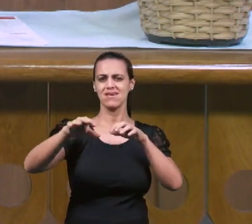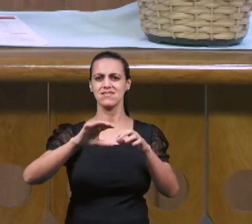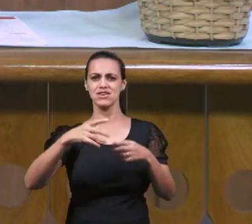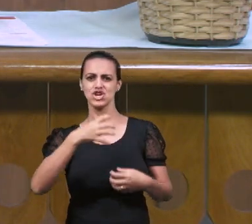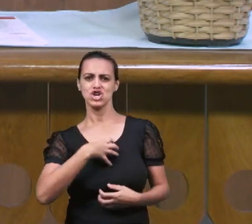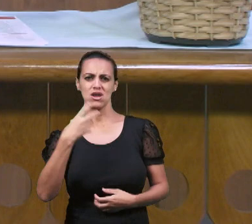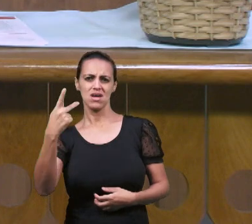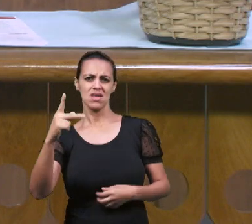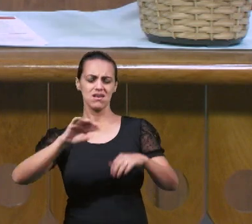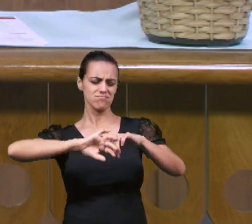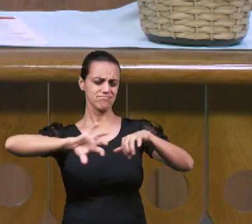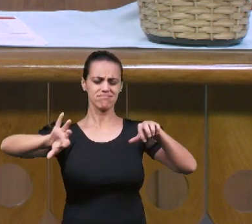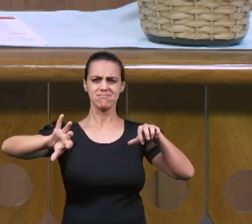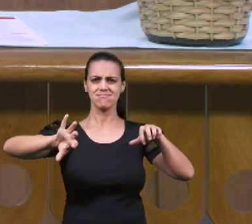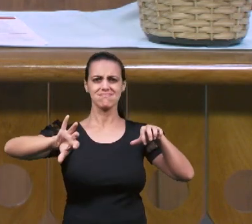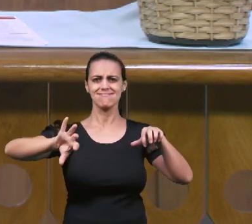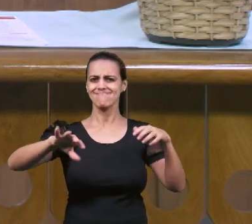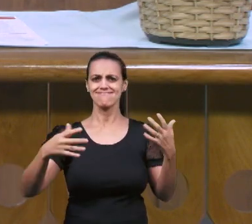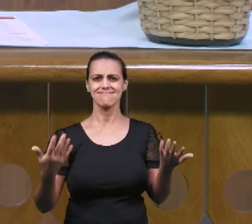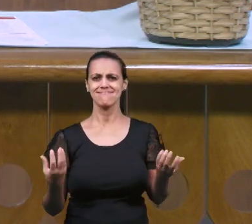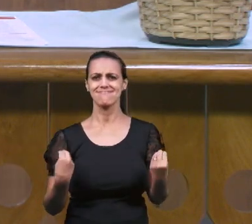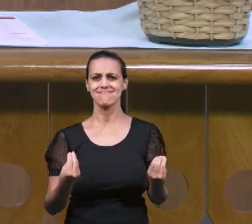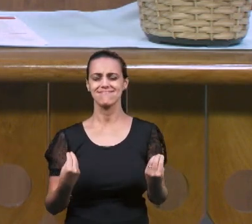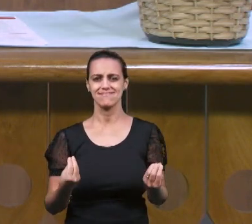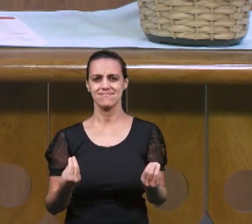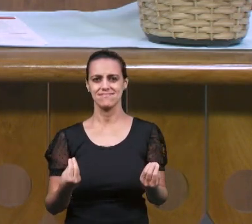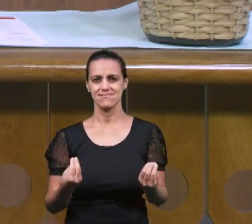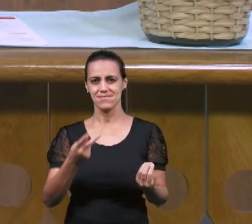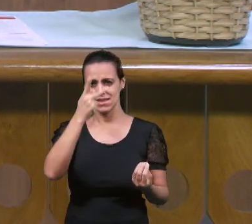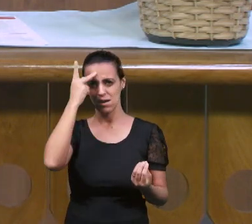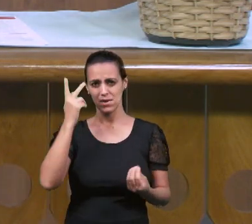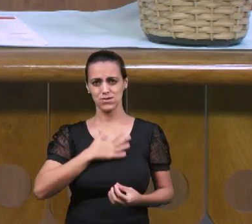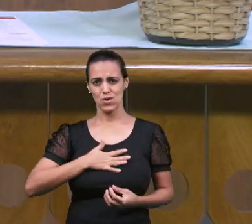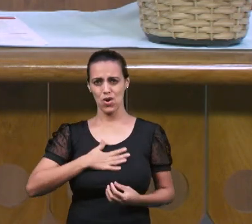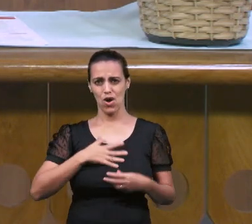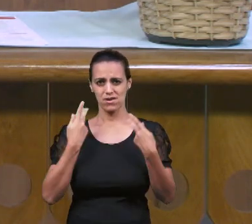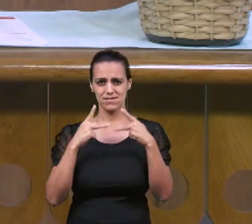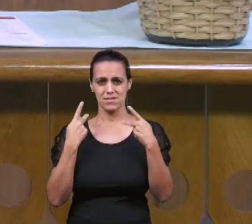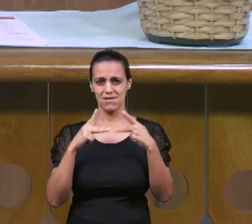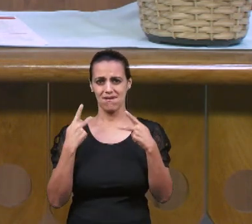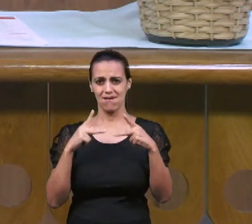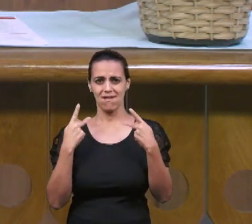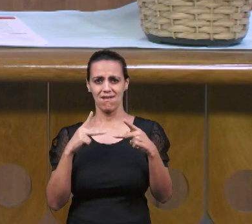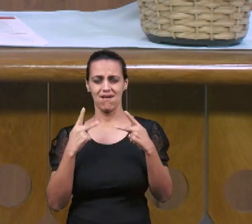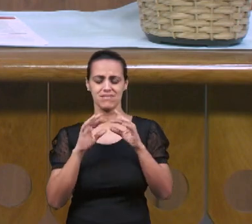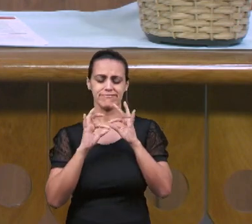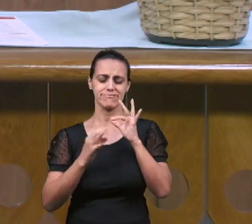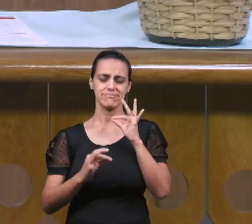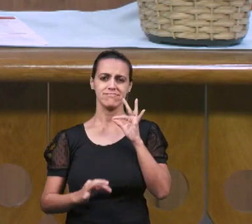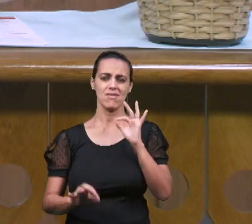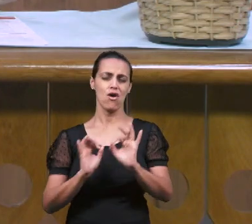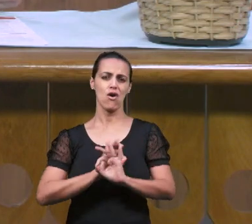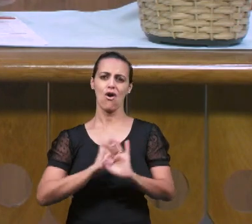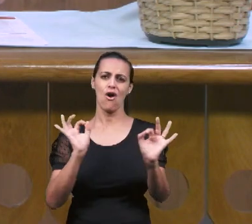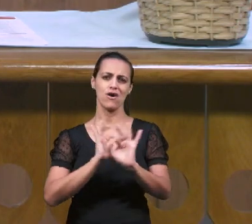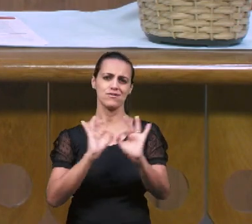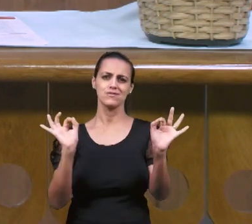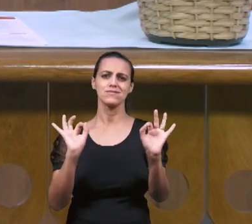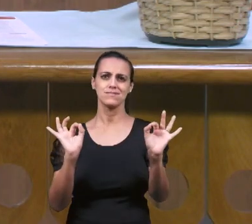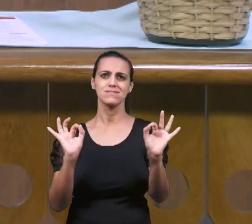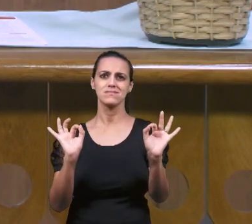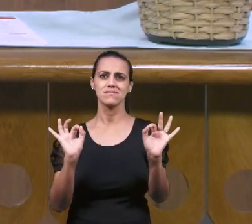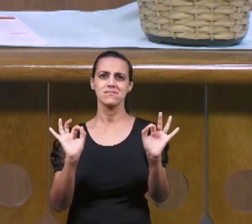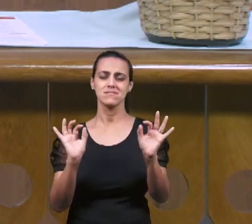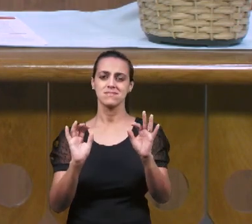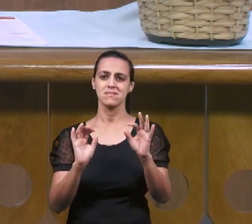qui vivent avec des prédications. La prédication, c'est très bien. Et de parler difficile, quelque